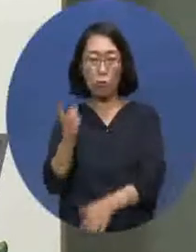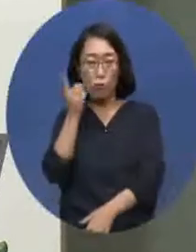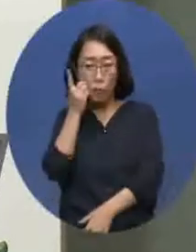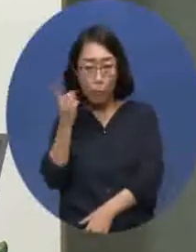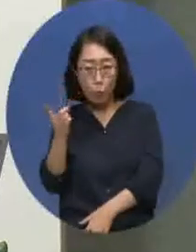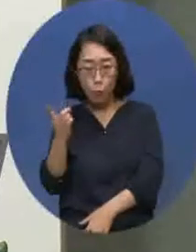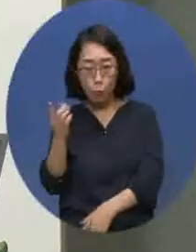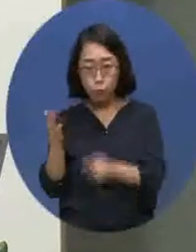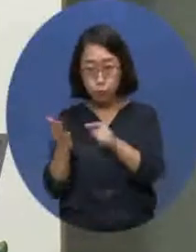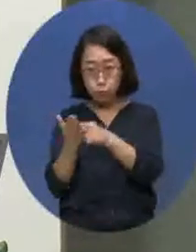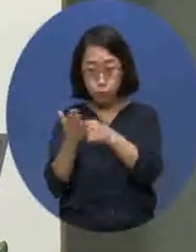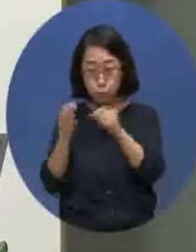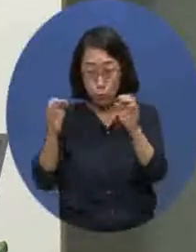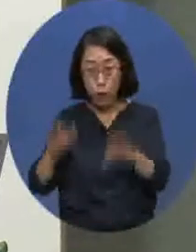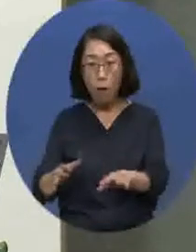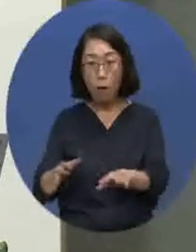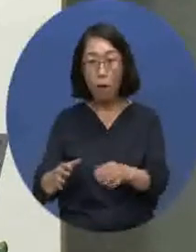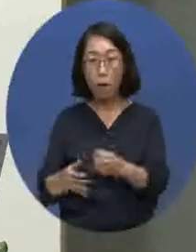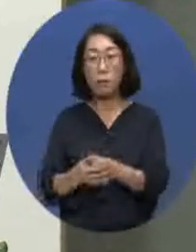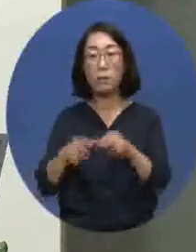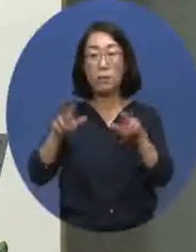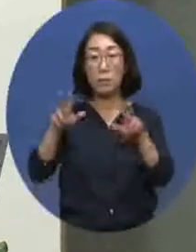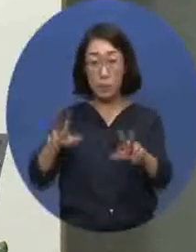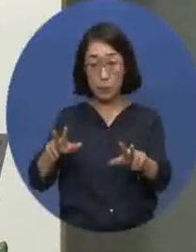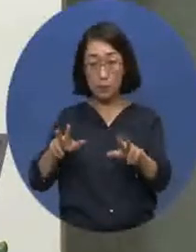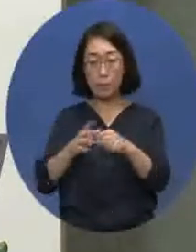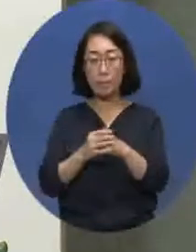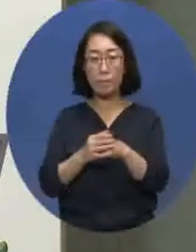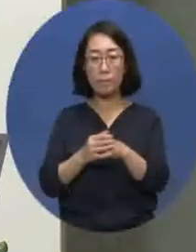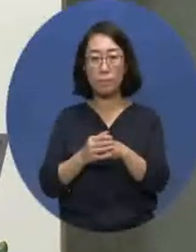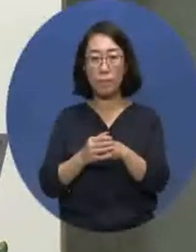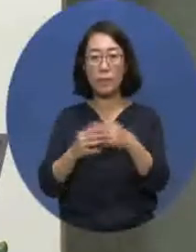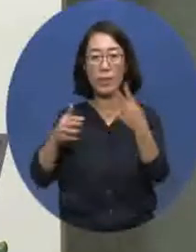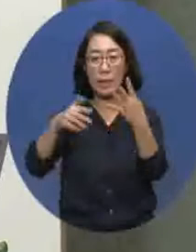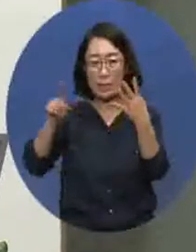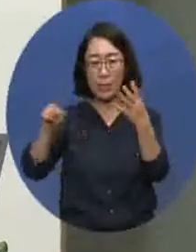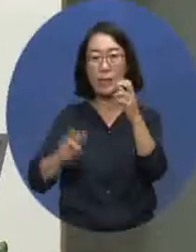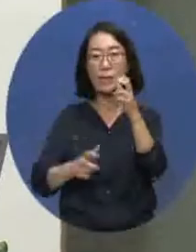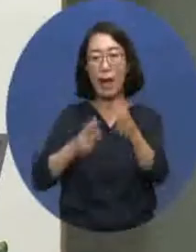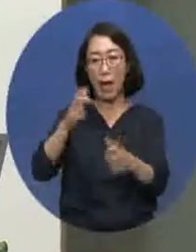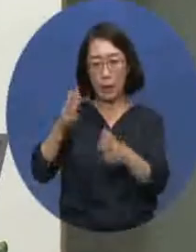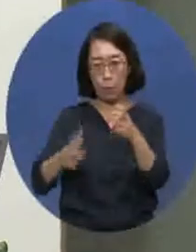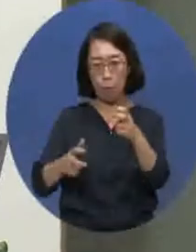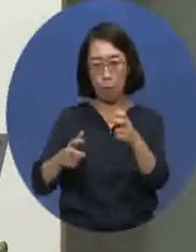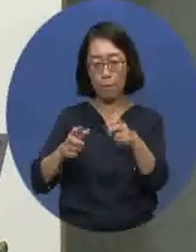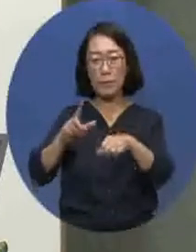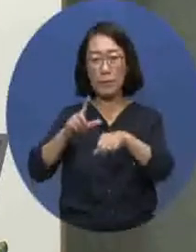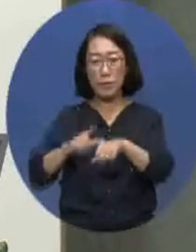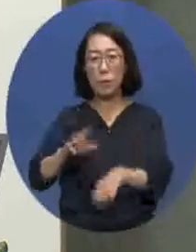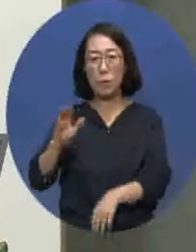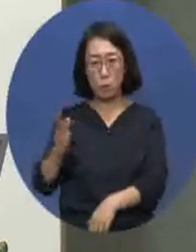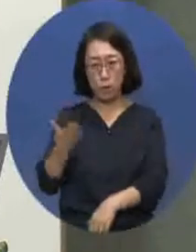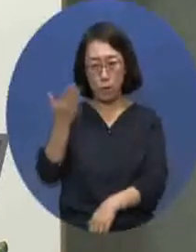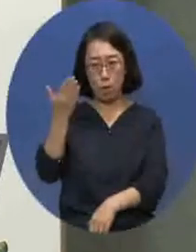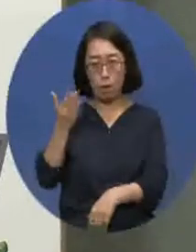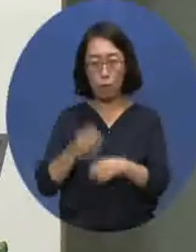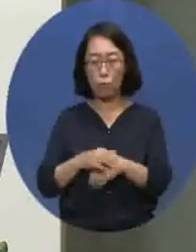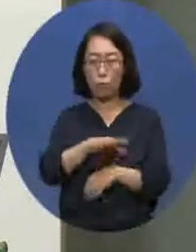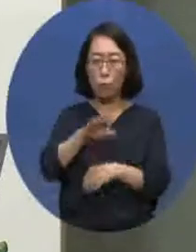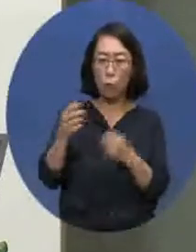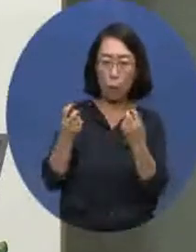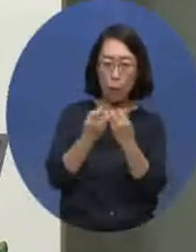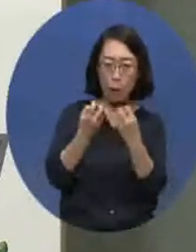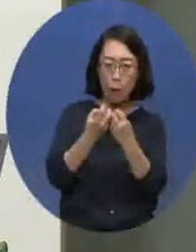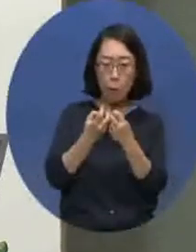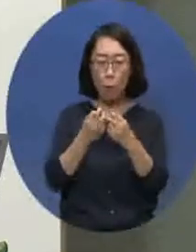시대가 도래하면서 이제는 에 사자 산업 시대의 우리가 무엇을 어떻게 대처에